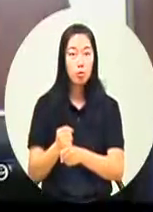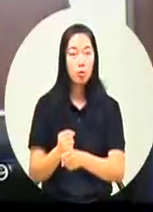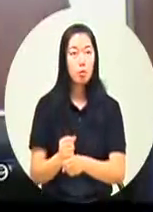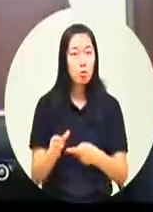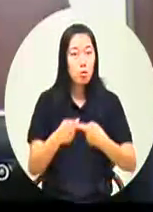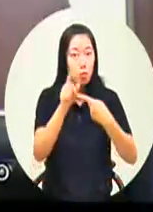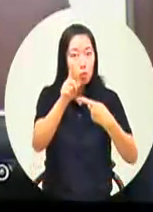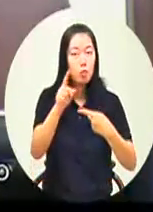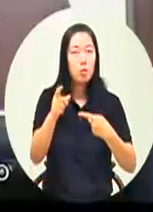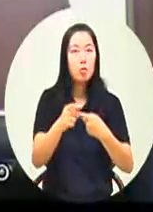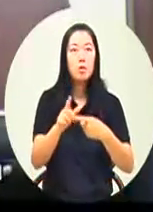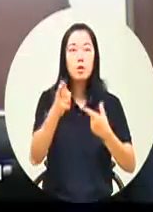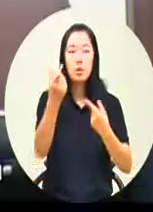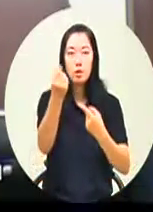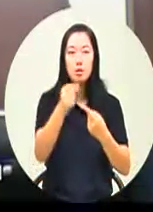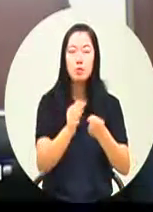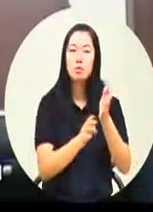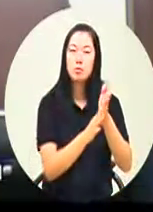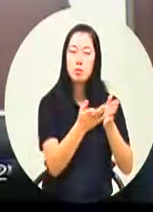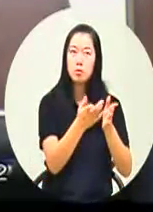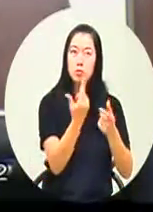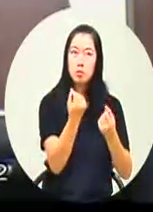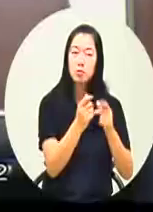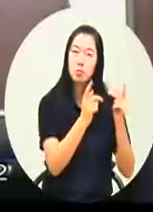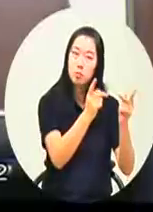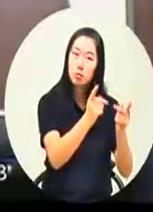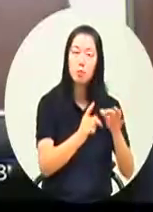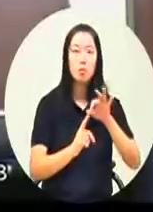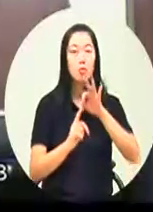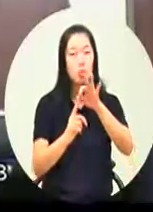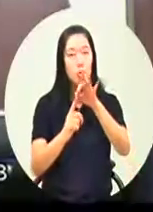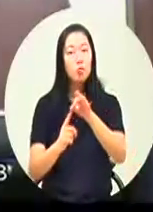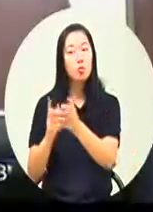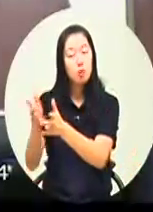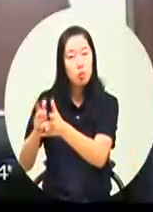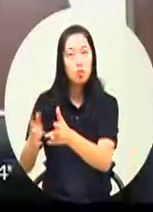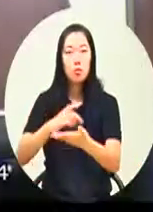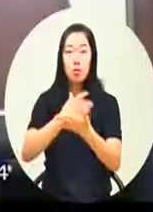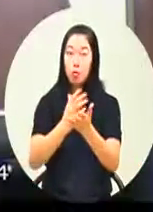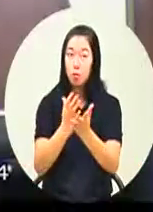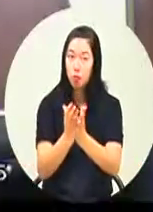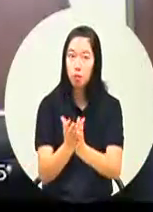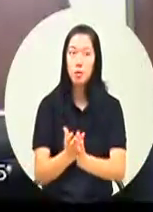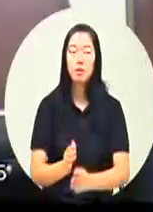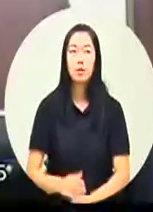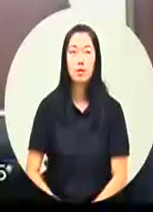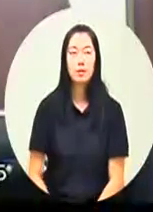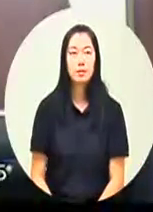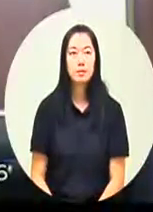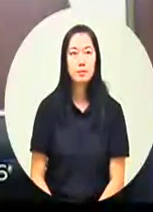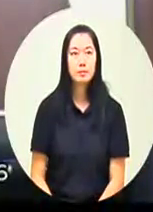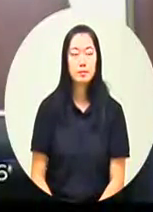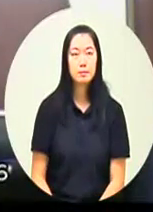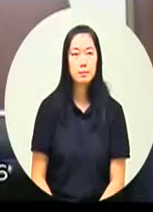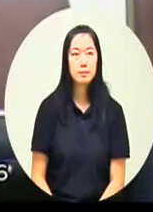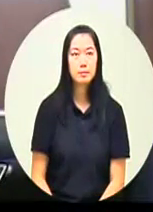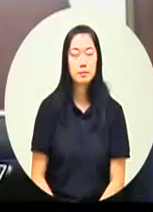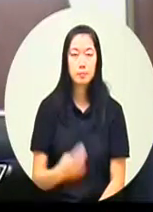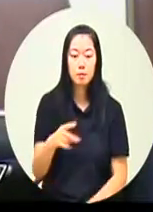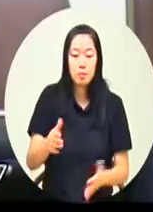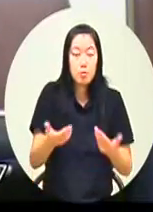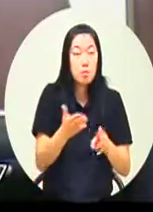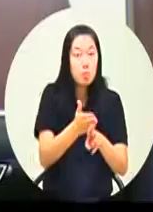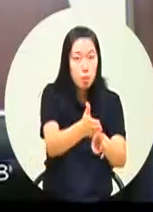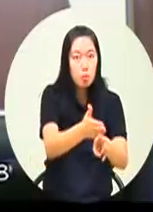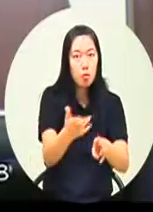大众运输优先，包括捷运的整个设施延长线，或者是轻轨